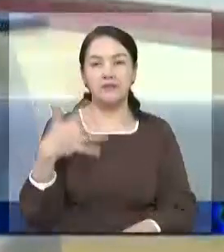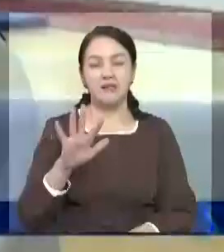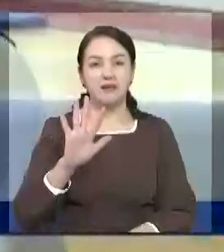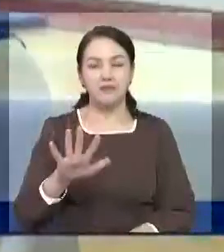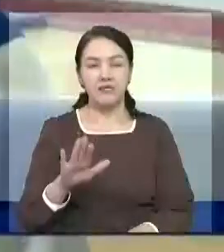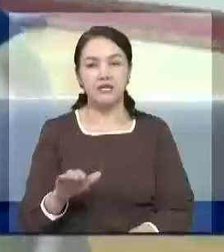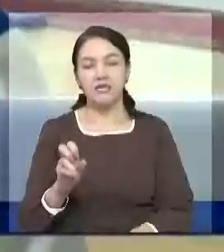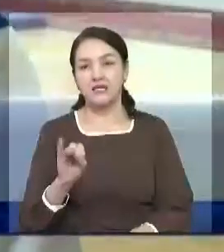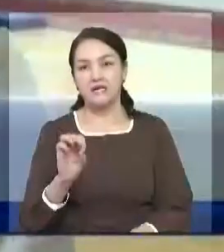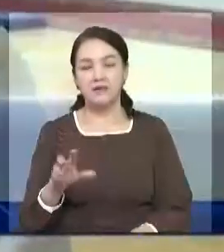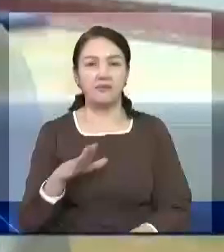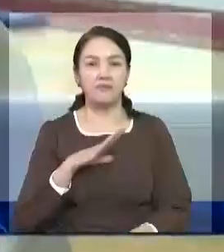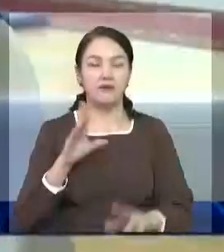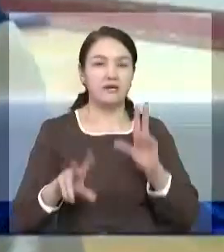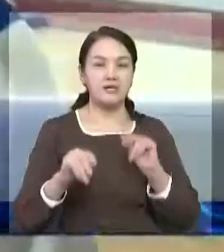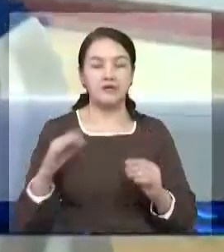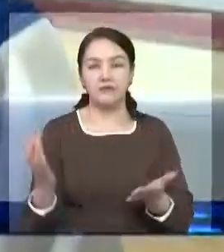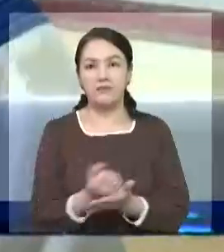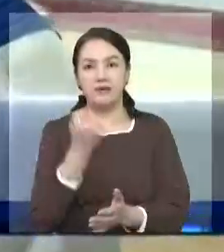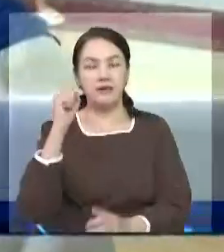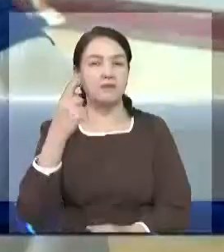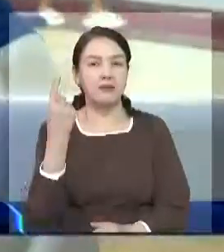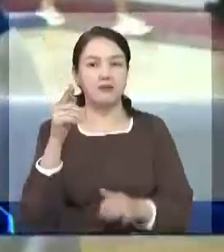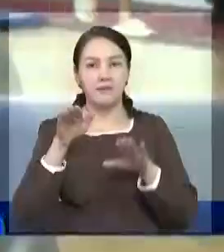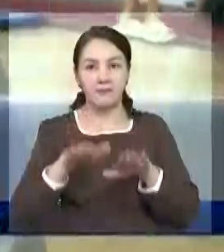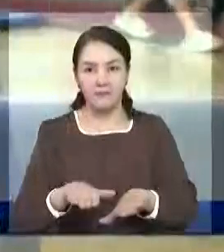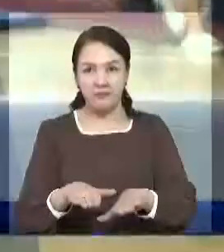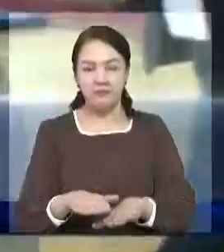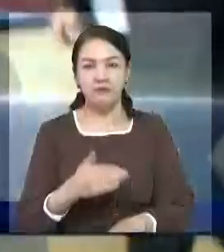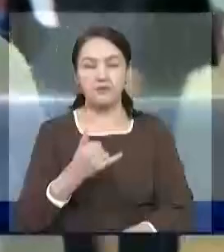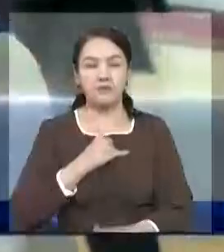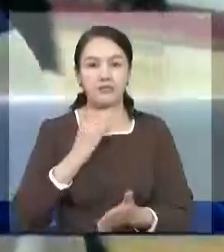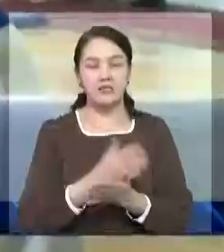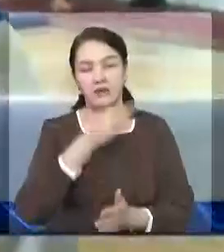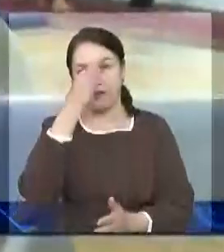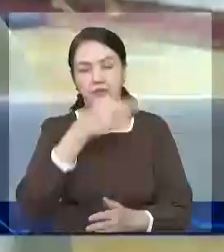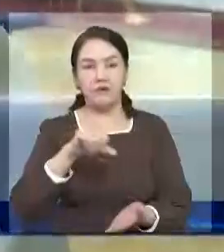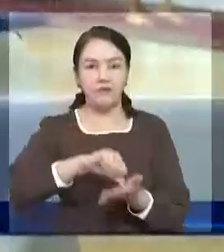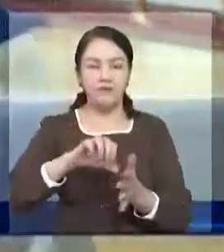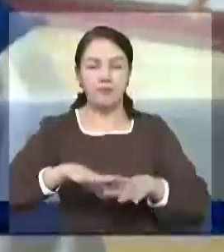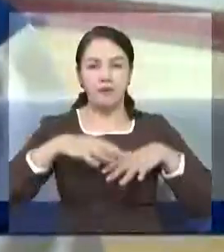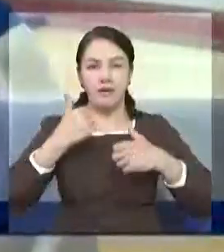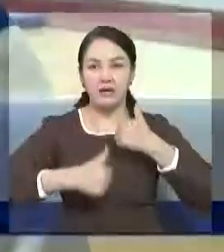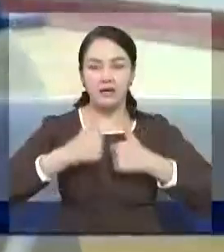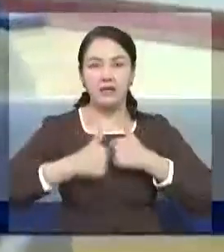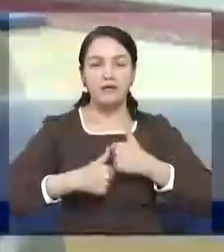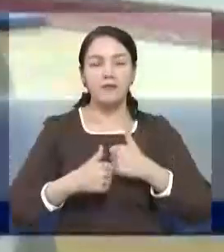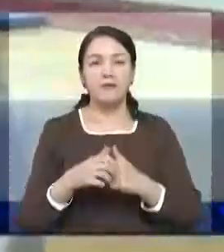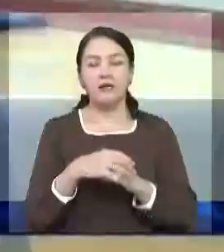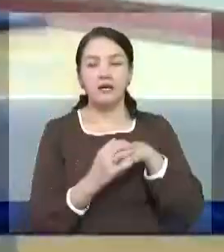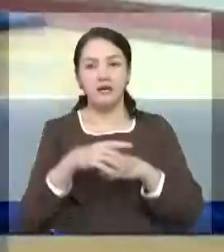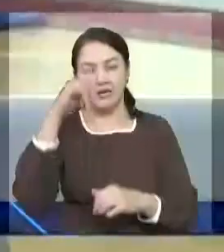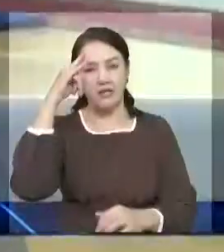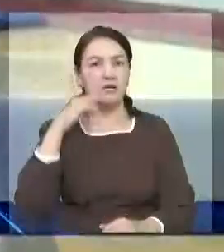55 килограммов. И надеюсь, что смогу завоевать здесь первое место. У меня уже есть опыт выступления на крупных турнирах. Так боролся на чемпионате